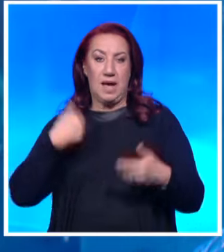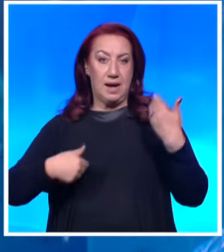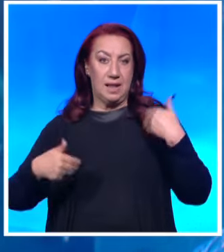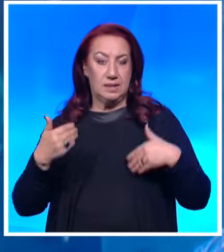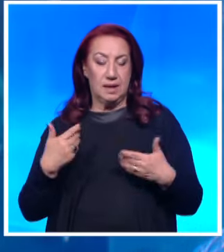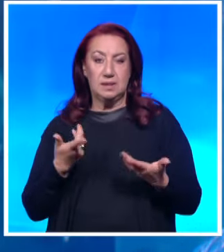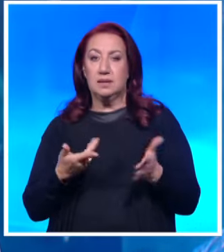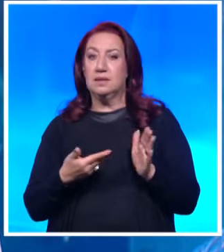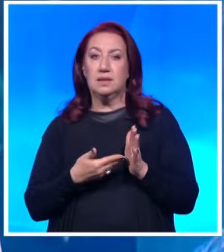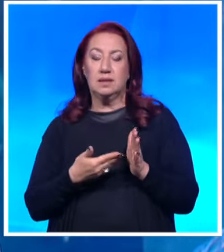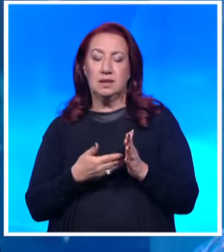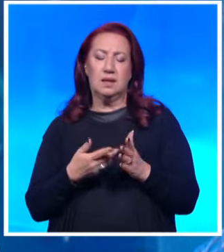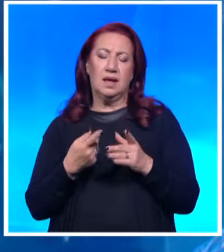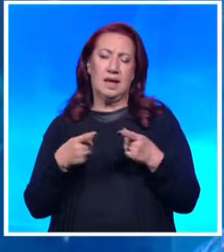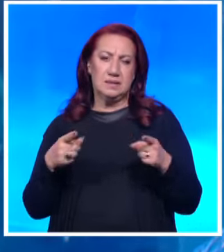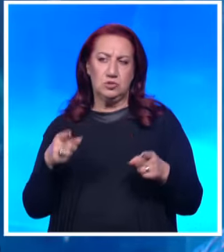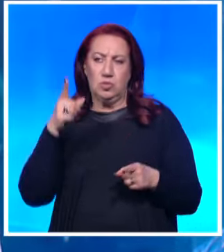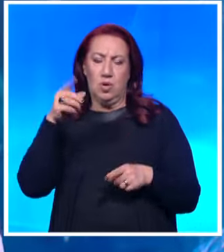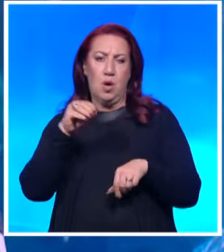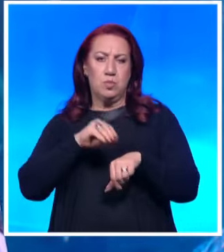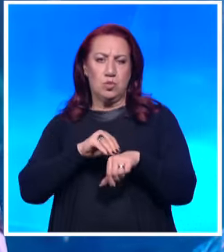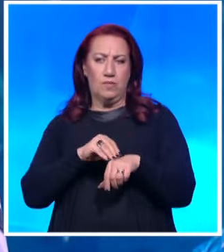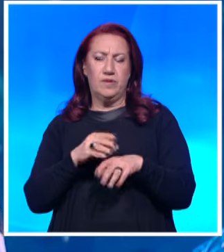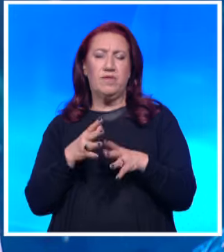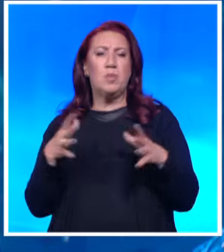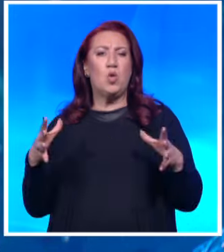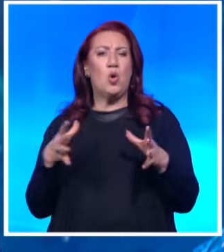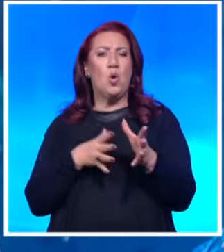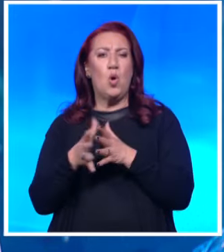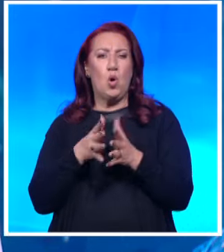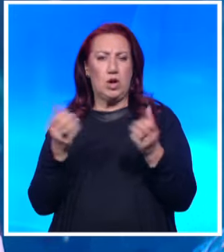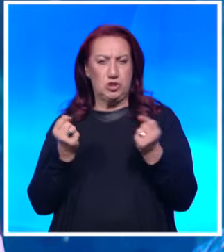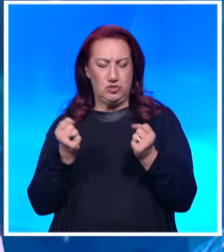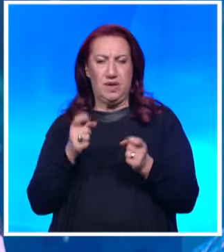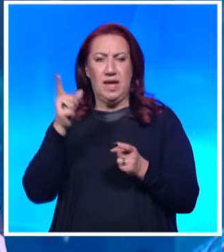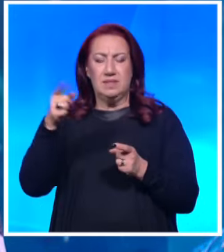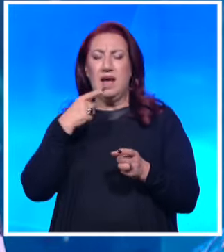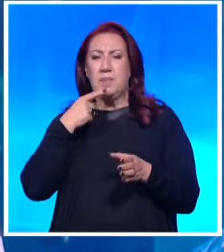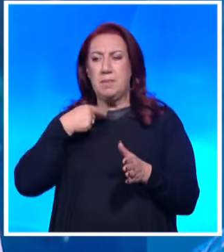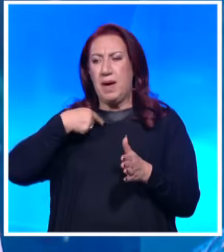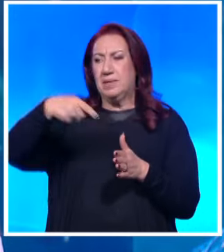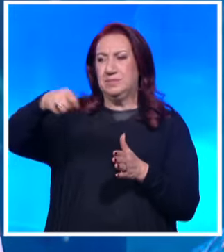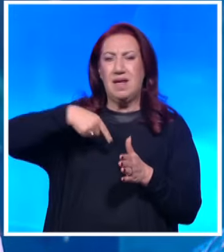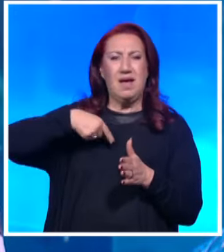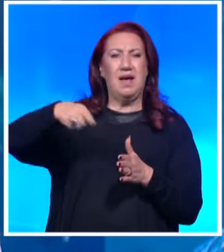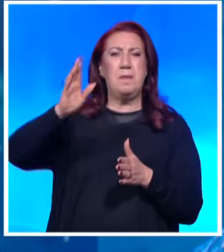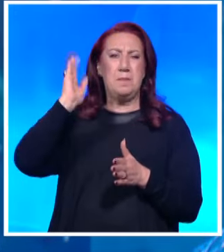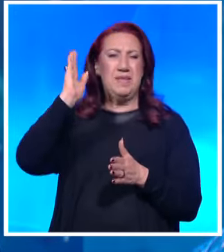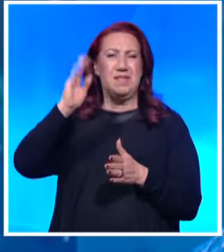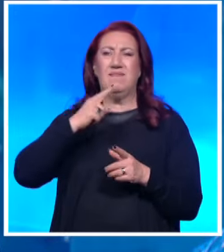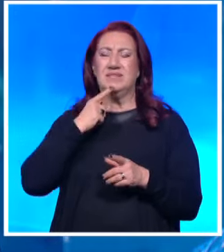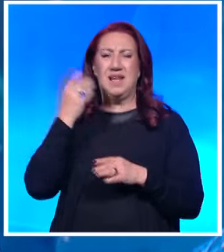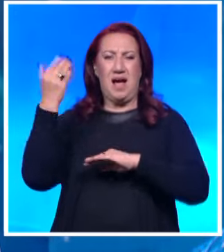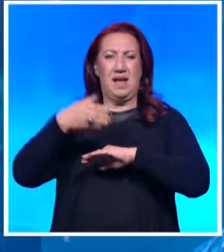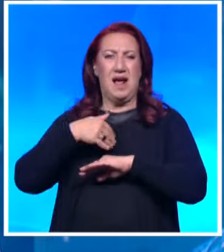така поради много фактори. Първо, че е гъсто населена територия, транзитно преминаващия трафик, другия трафик.